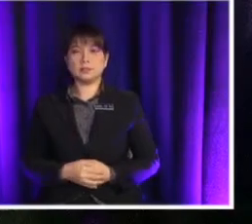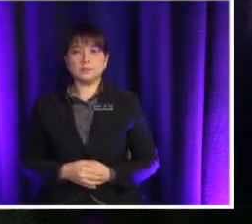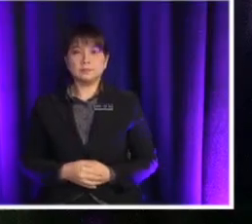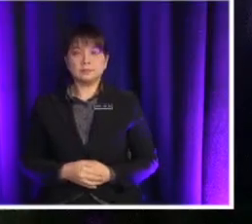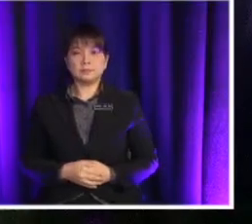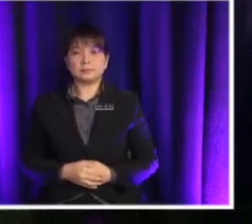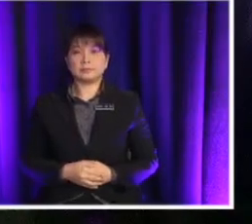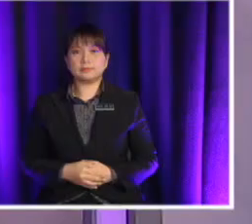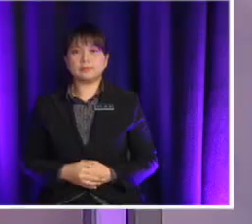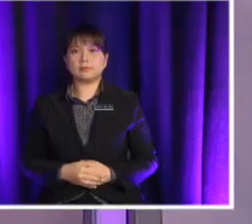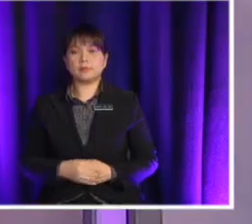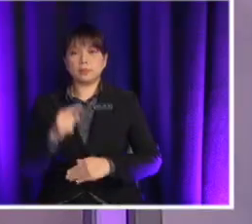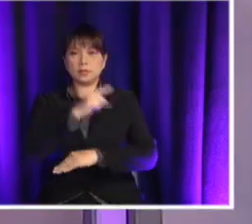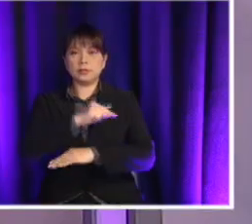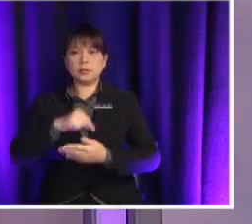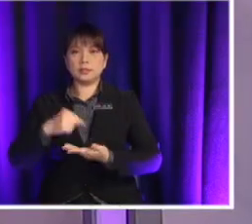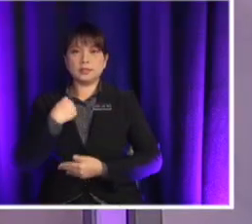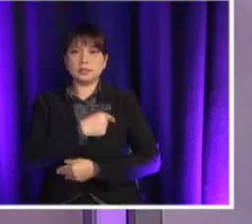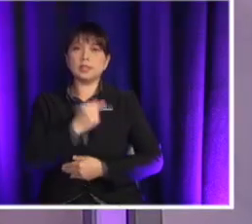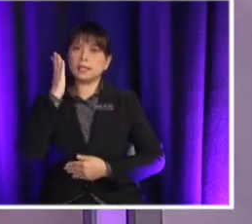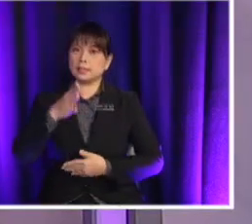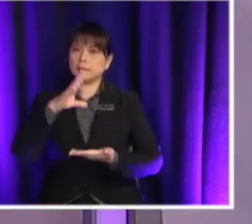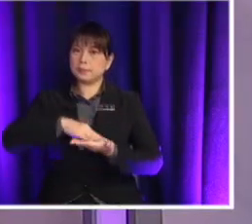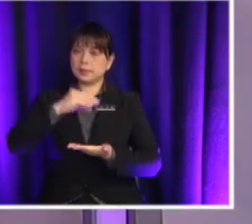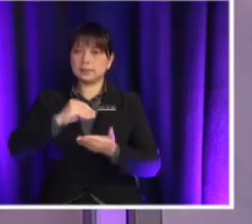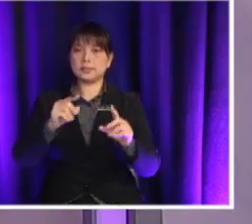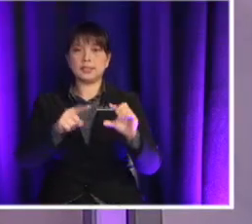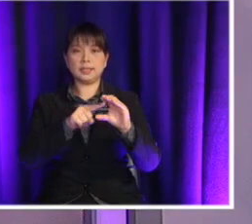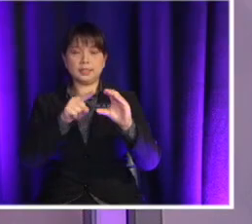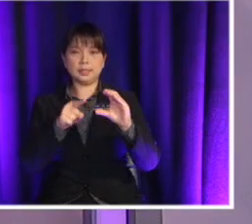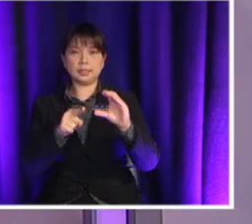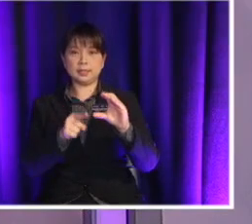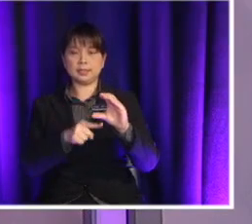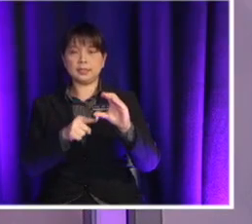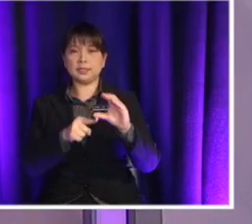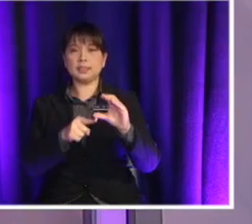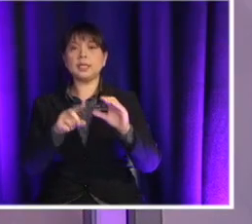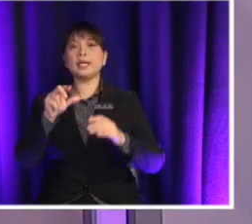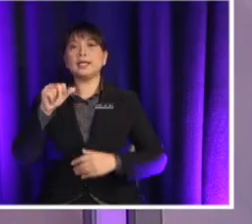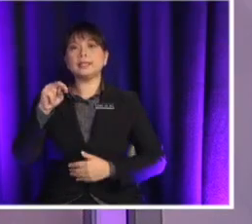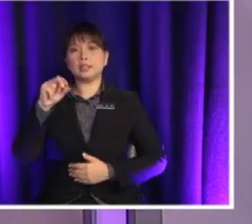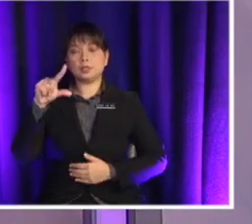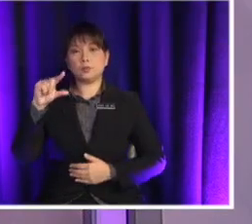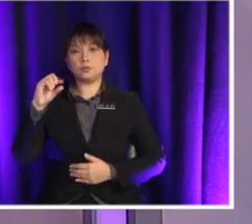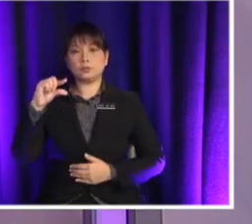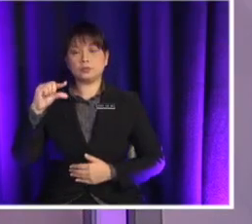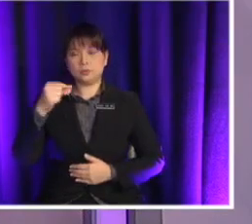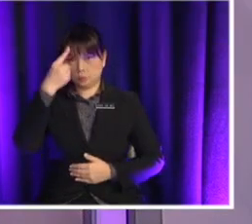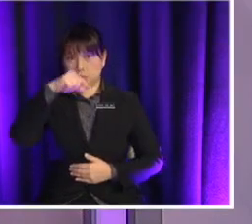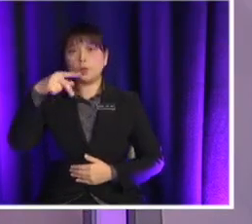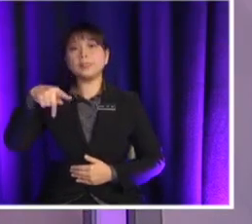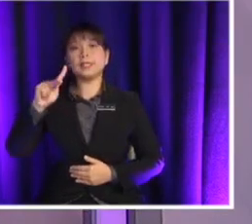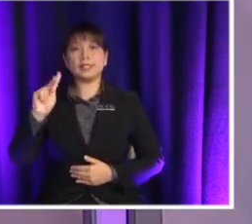baik. Okey, hari ini kita akan belajar litar mini analog, okey, untuk subjek pengajian kejuruteraan elektrik dan